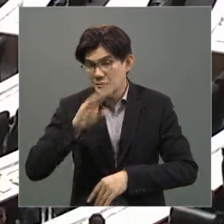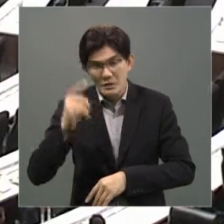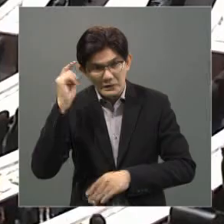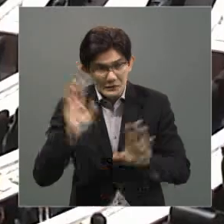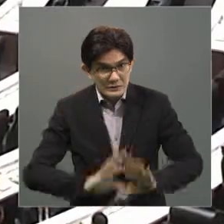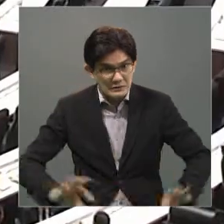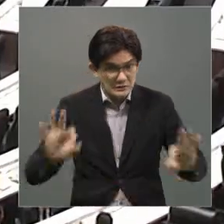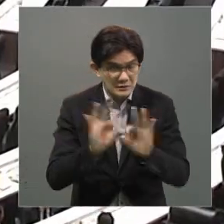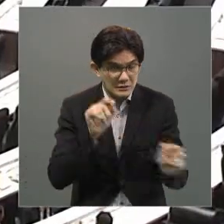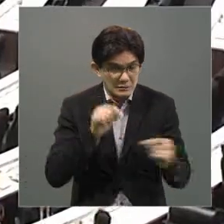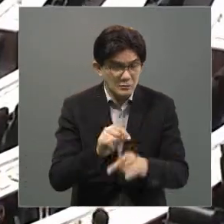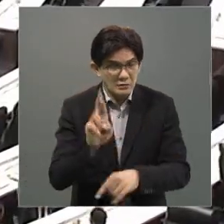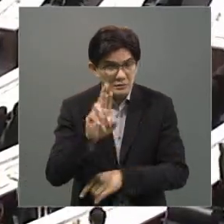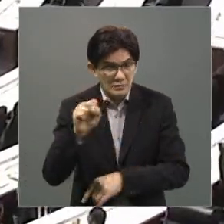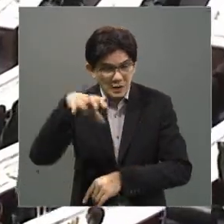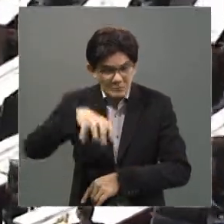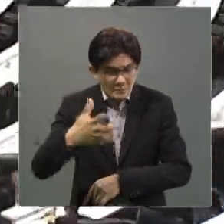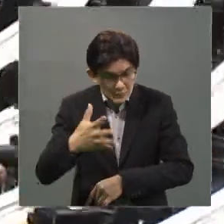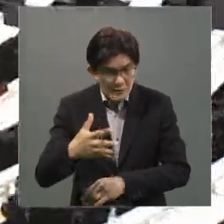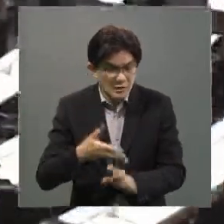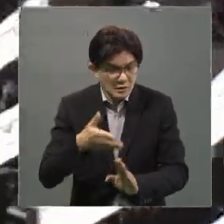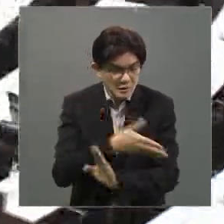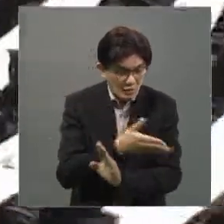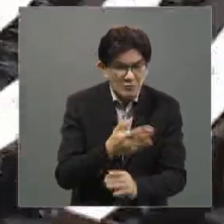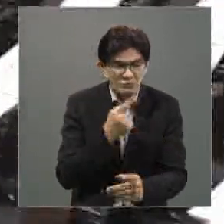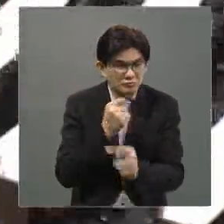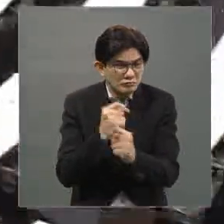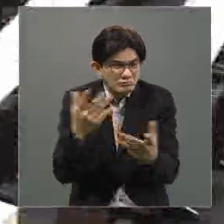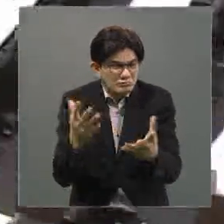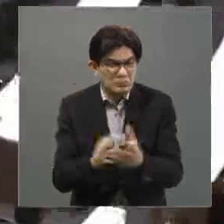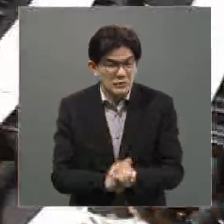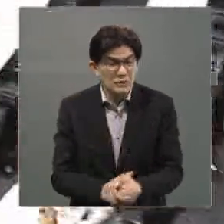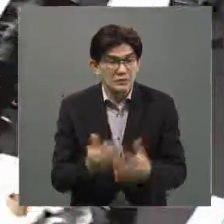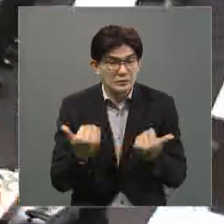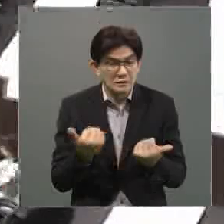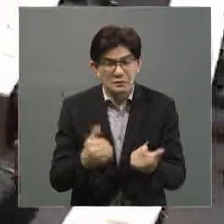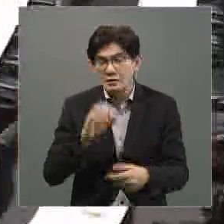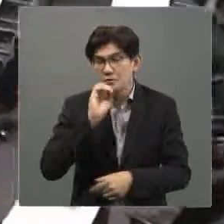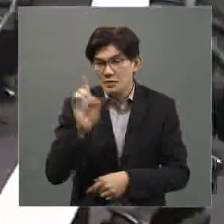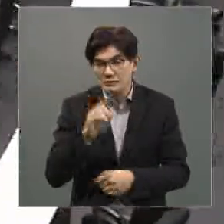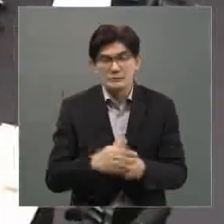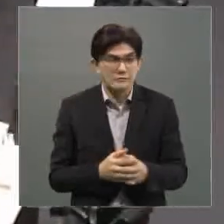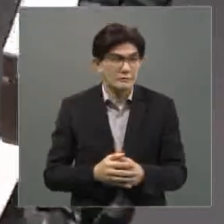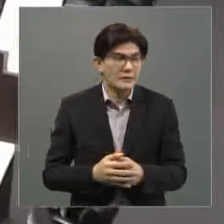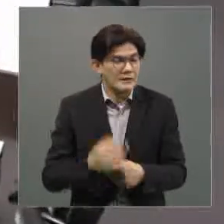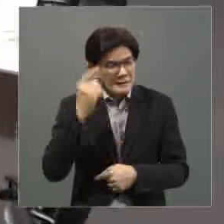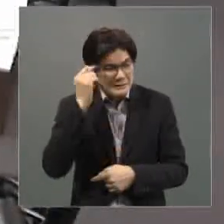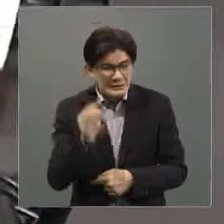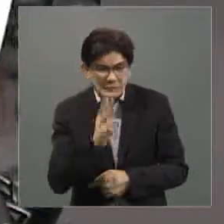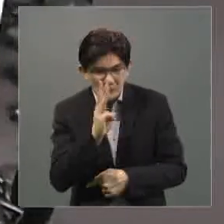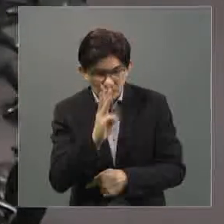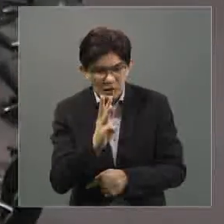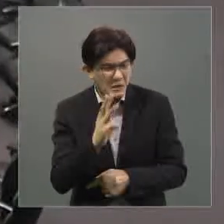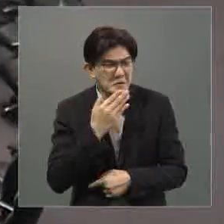ความสำคัญกับสภาเนื่องจากก่อนหน้านี้ไม่ยอมมาตอบกระทู้เรื่องนี้คุณสุทินบอกว่าเป็นข้อกล่าวหาอม